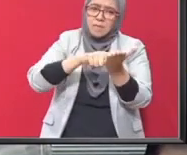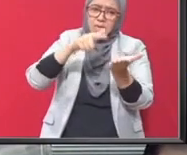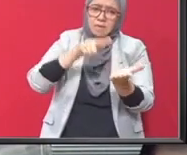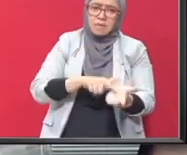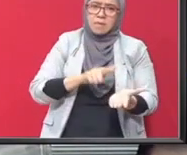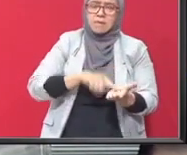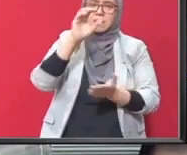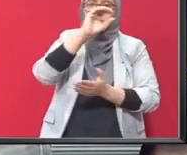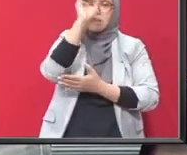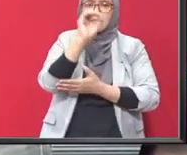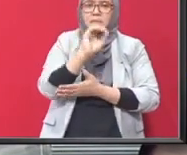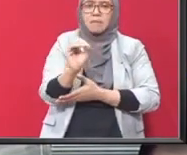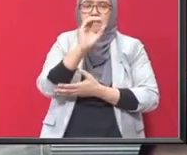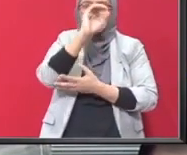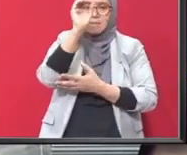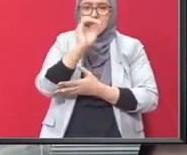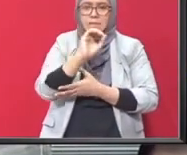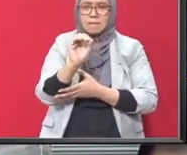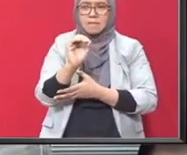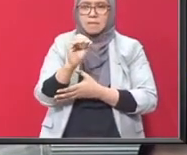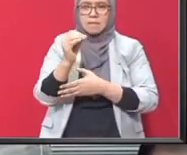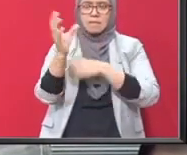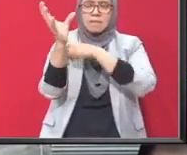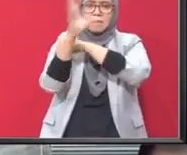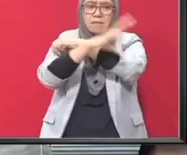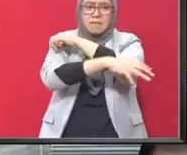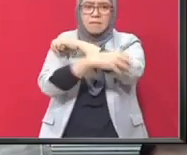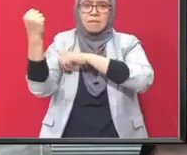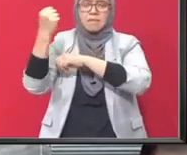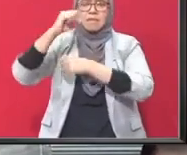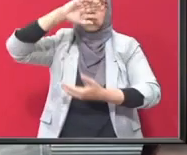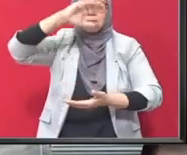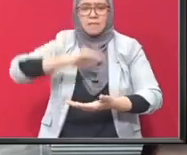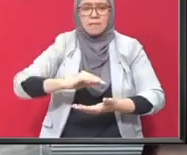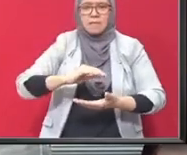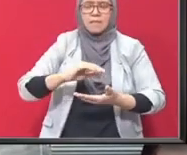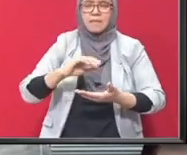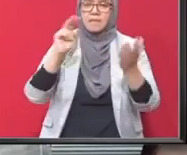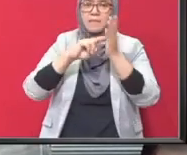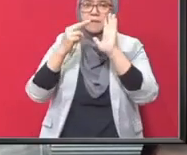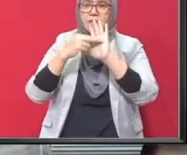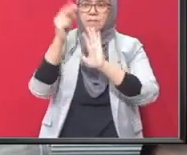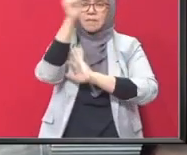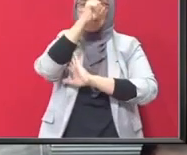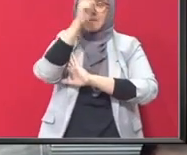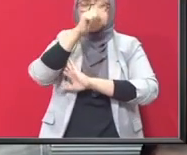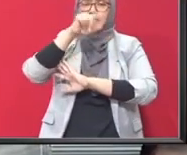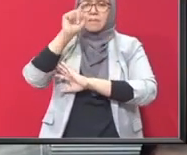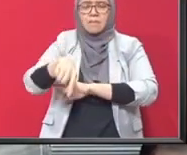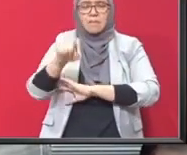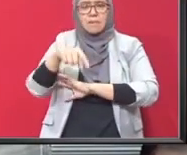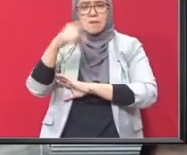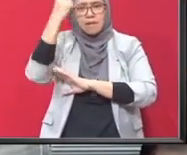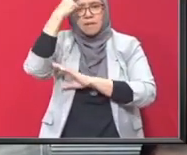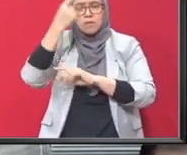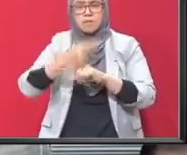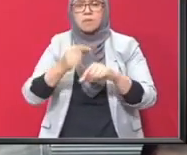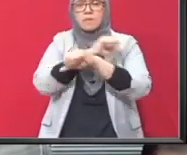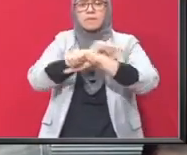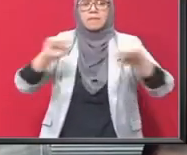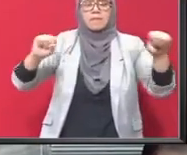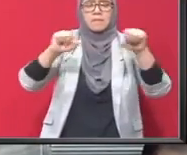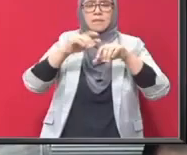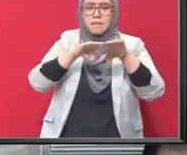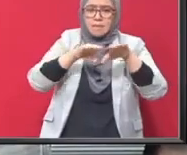juga ratusan ragu sudah menurun bermakna kerajaan perlu berpikir menyediakan primis untuk